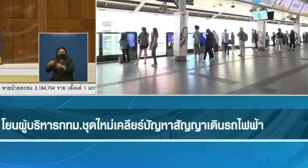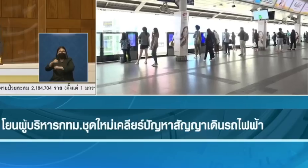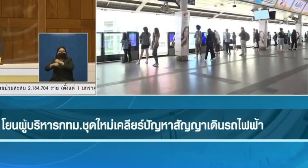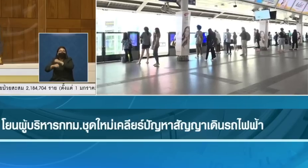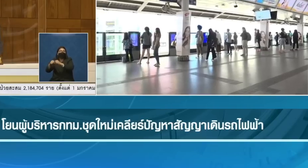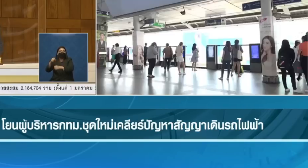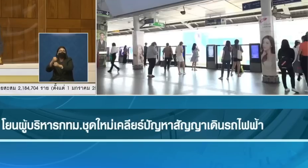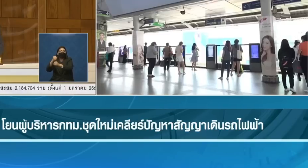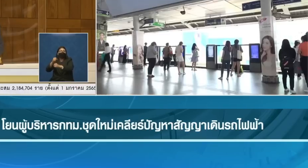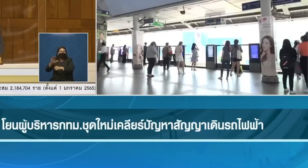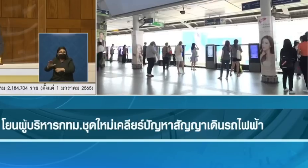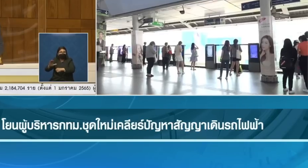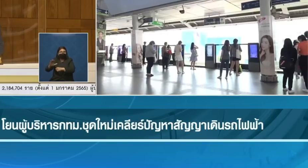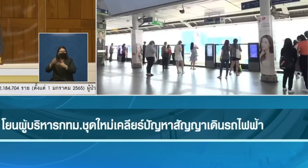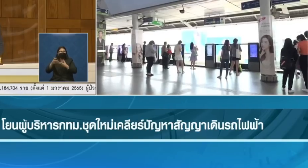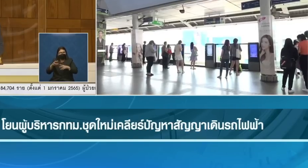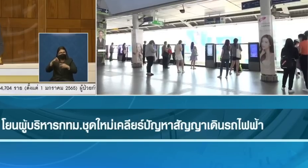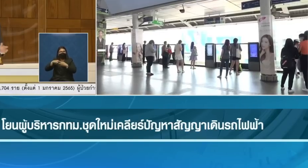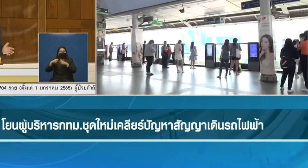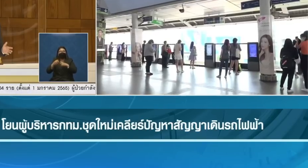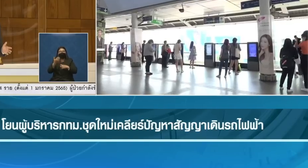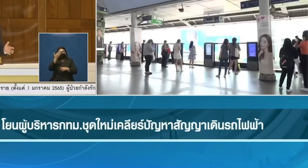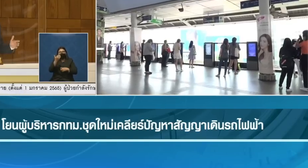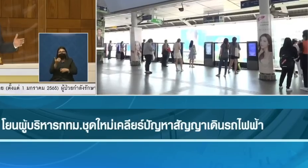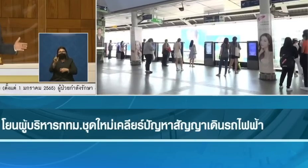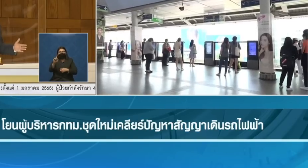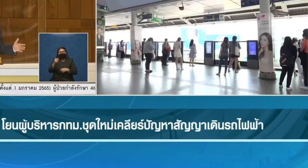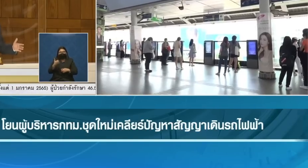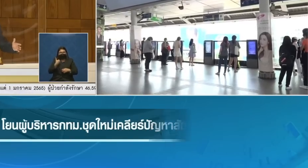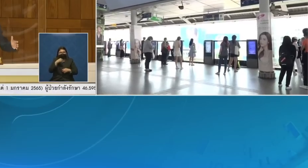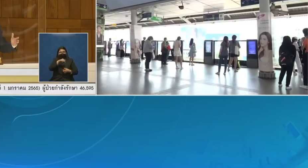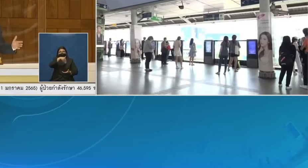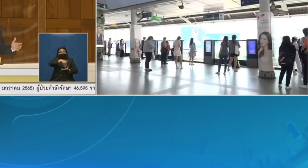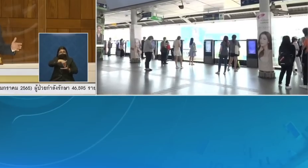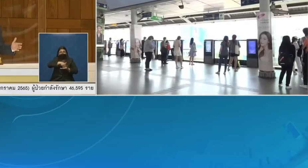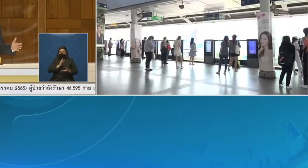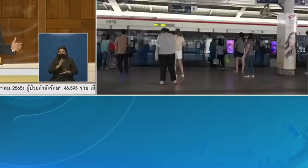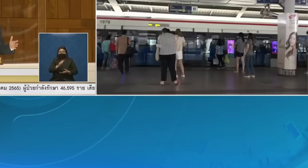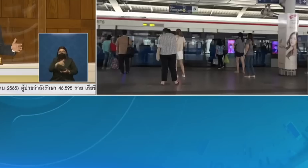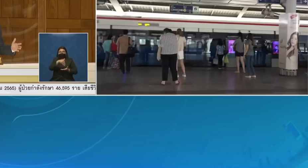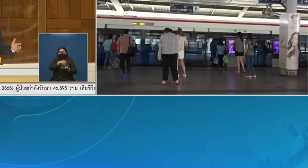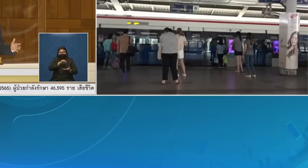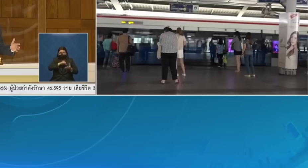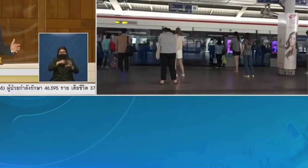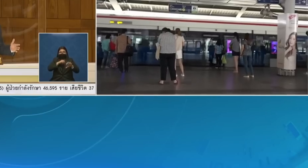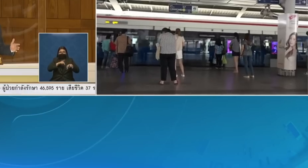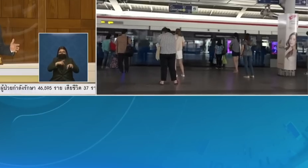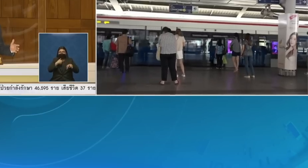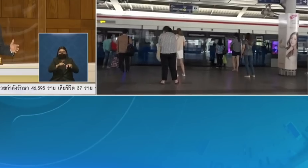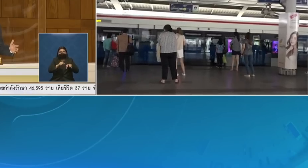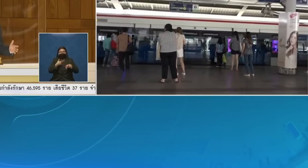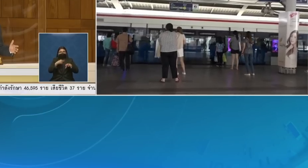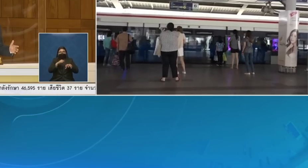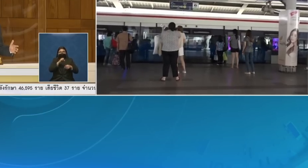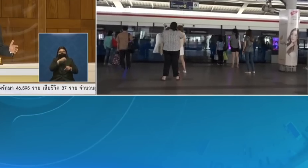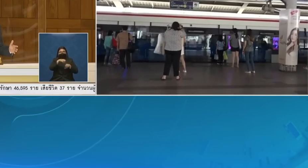ที่นี่คราวนี้มาถึงเรื่องของน้ำมันแพงแล้วล่ะค่ะน้ำมันแข่งทั่วโลกนะคะแต่คุณอัครเดชวงษ์พิทักษ์รอดสส